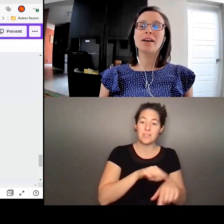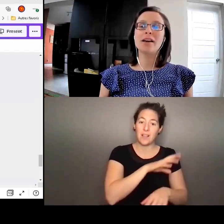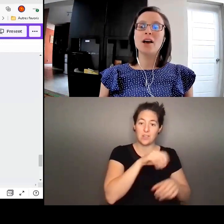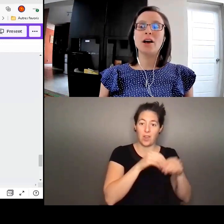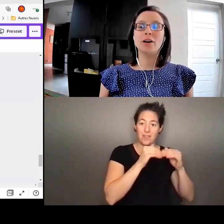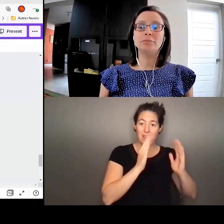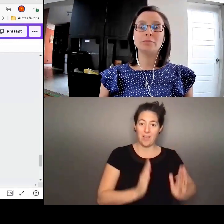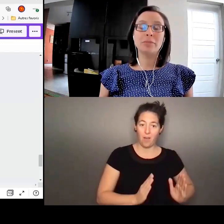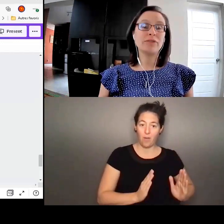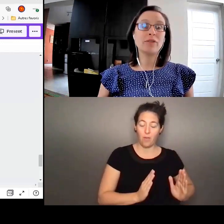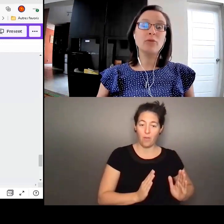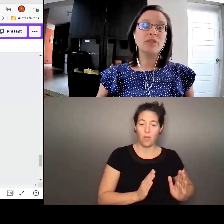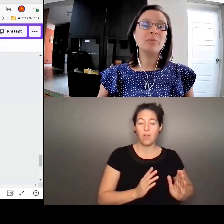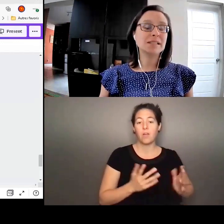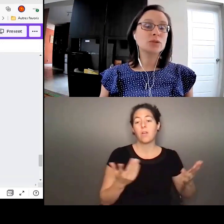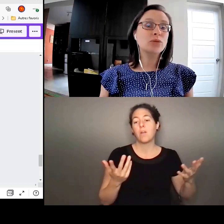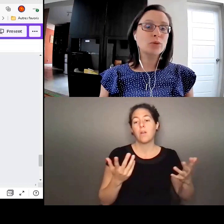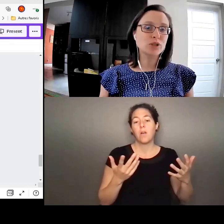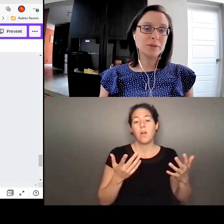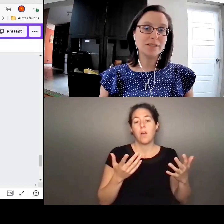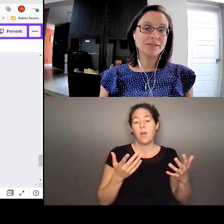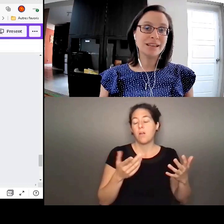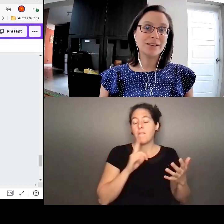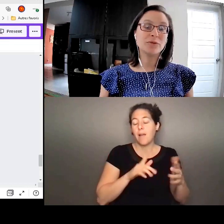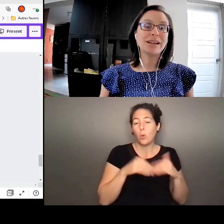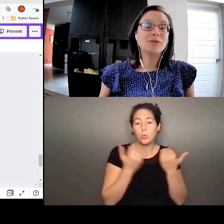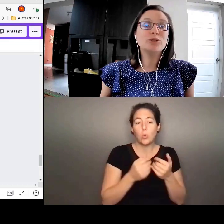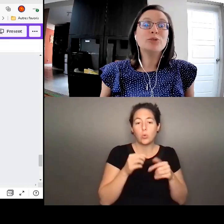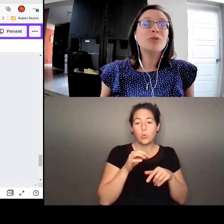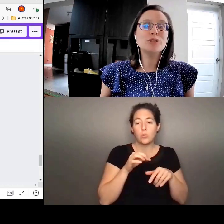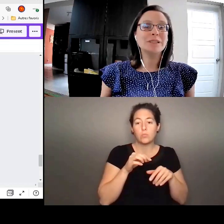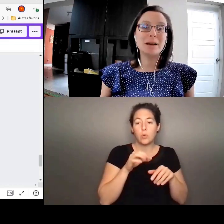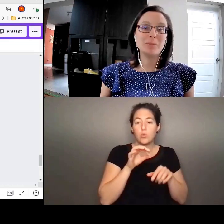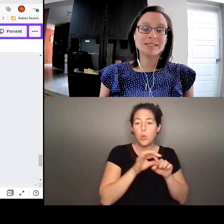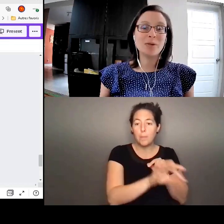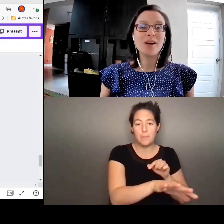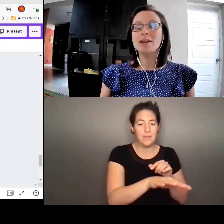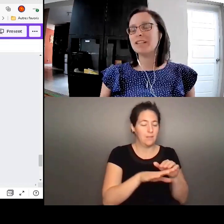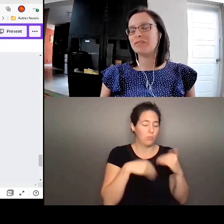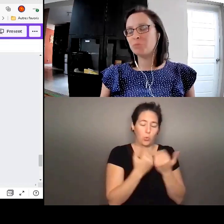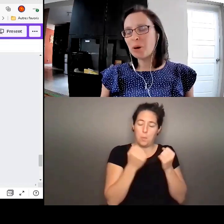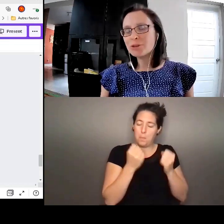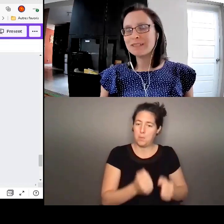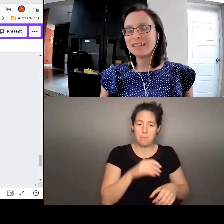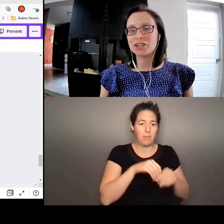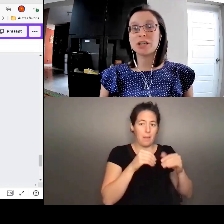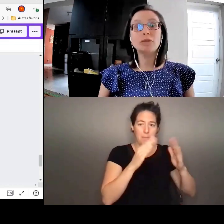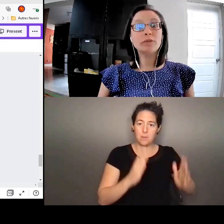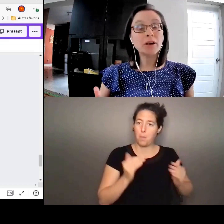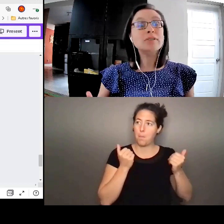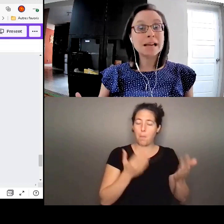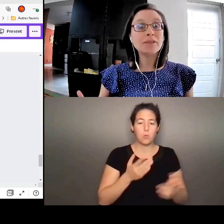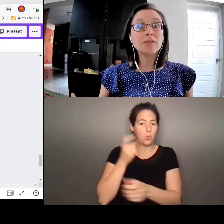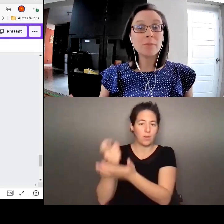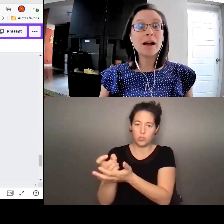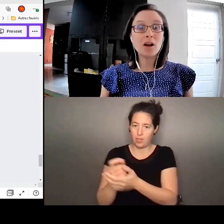intérieur, bref, vous pouvez partir tous vos semis, OK? Vous partez tous vos semis de la maison. Vous n'avez pas besoin d'en acheter. Une fois